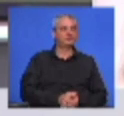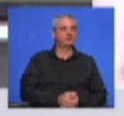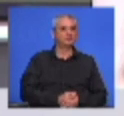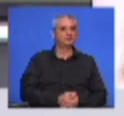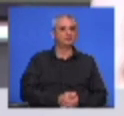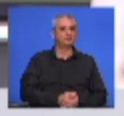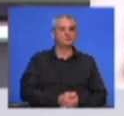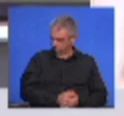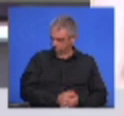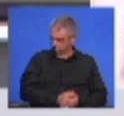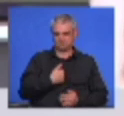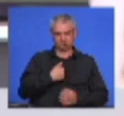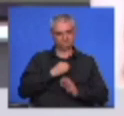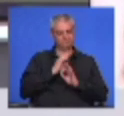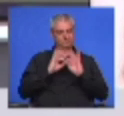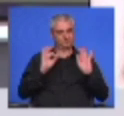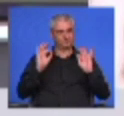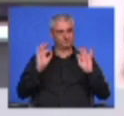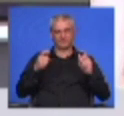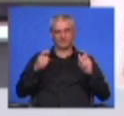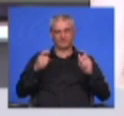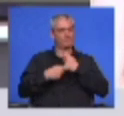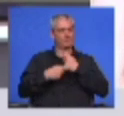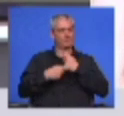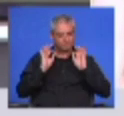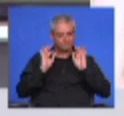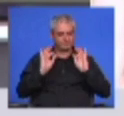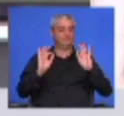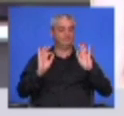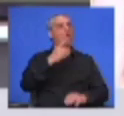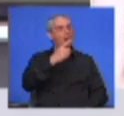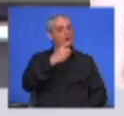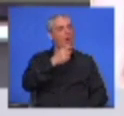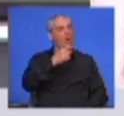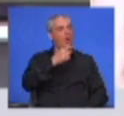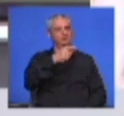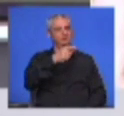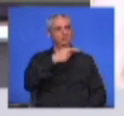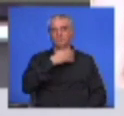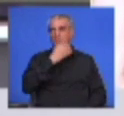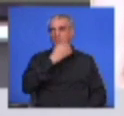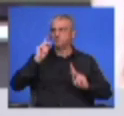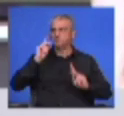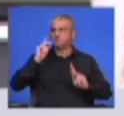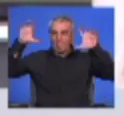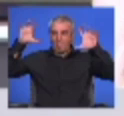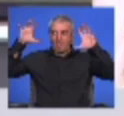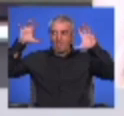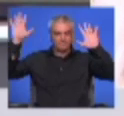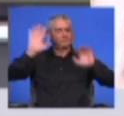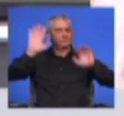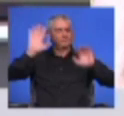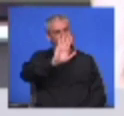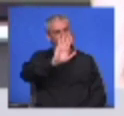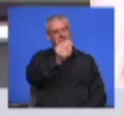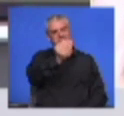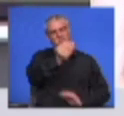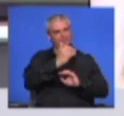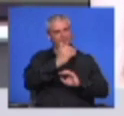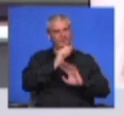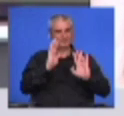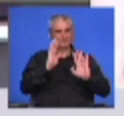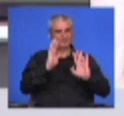שלומי מצוין וגם שלום המשק. בסדר גמור. זהו, אז זה השאלה. ואין שום מקום להפחדות. רגע, רגע, לפני אין מקום להפחדות. אז הנה התשובה